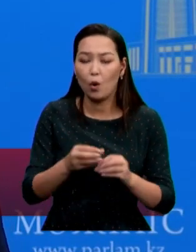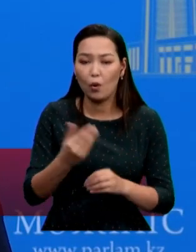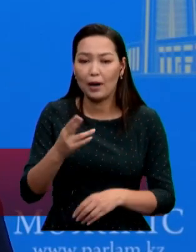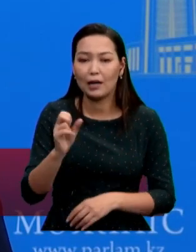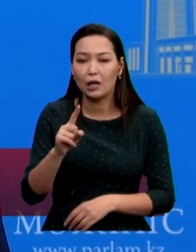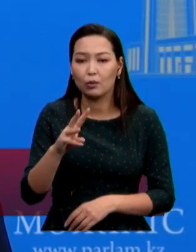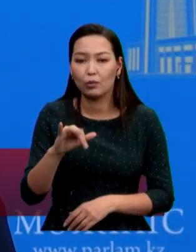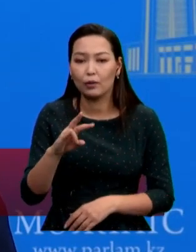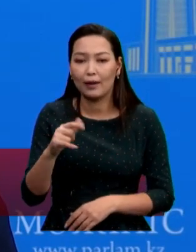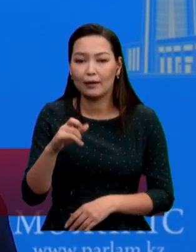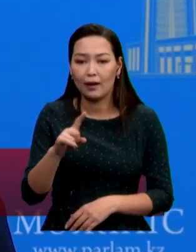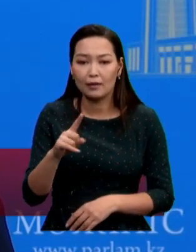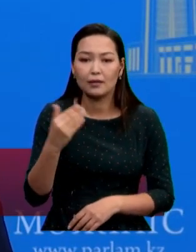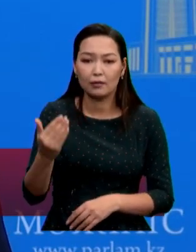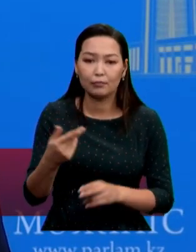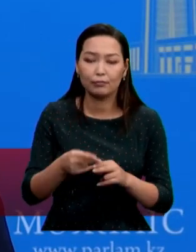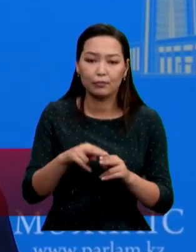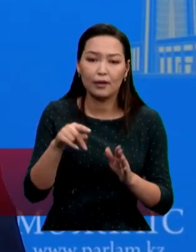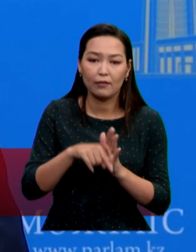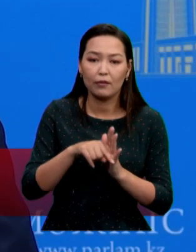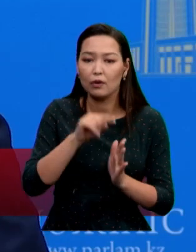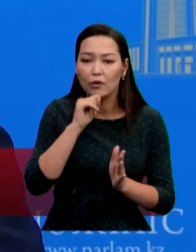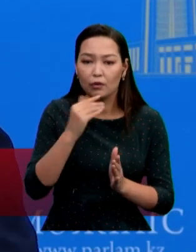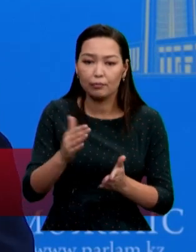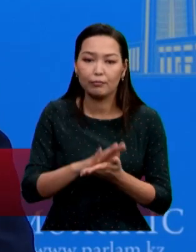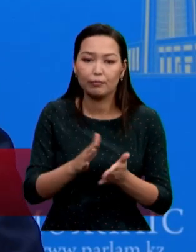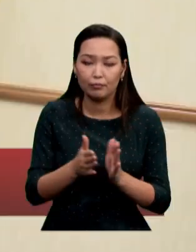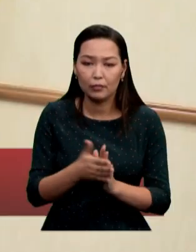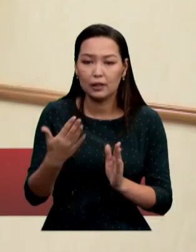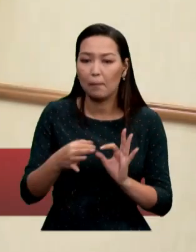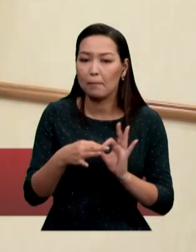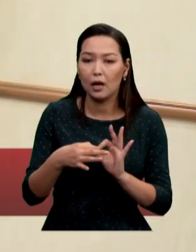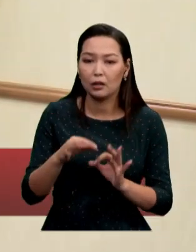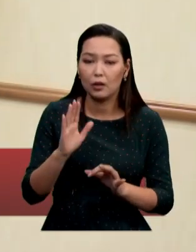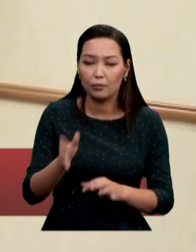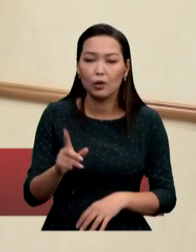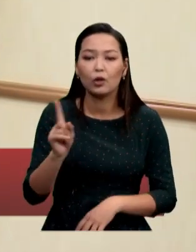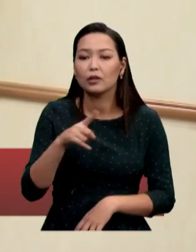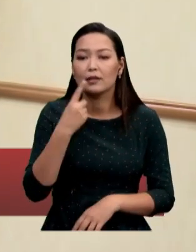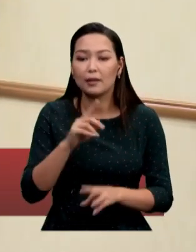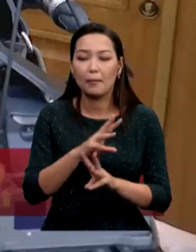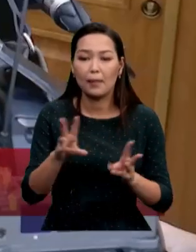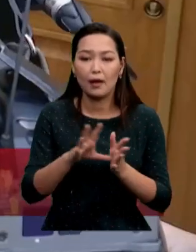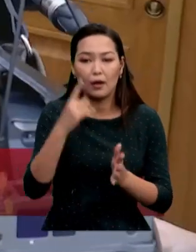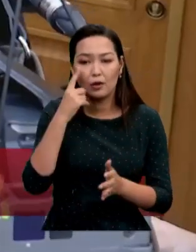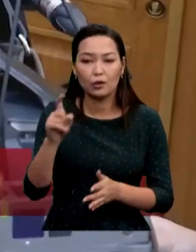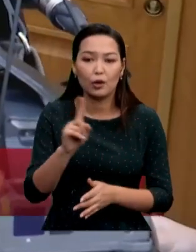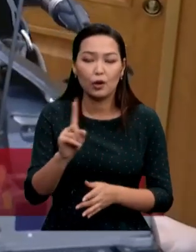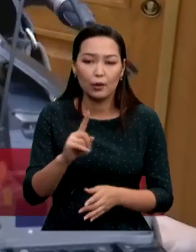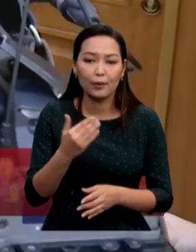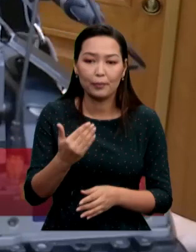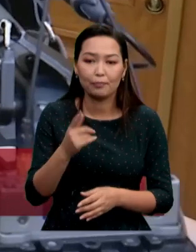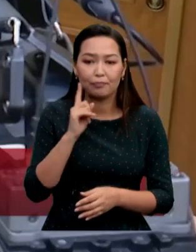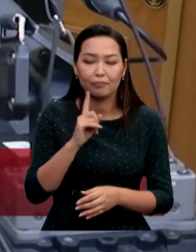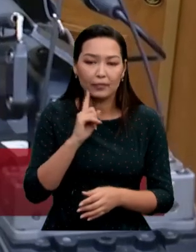Казмунайгаза развернули на внутренний рынок. За счет этого мы балансируем. И все же глава Минэнерго заявляет, что пока дефицита